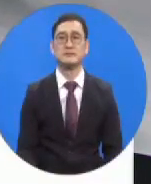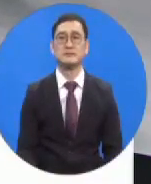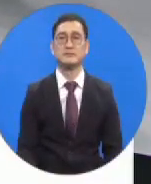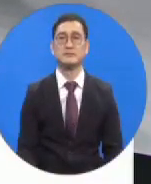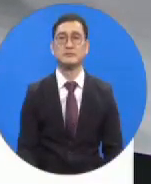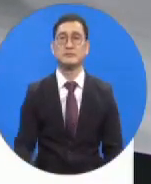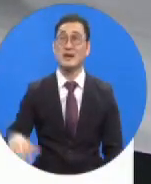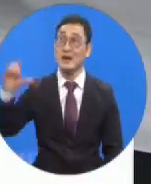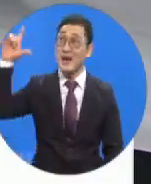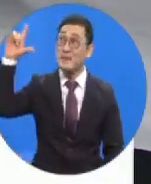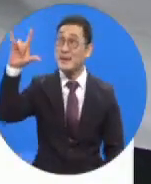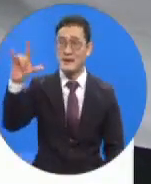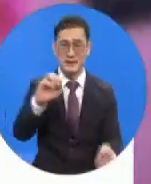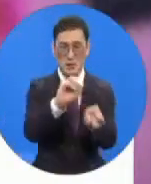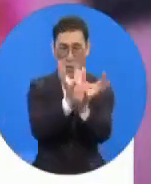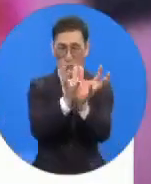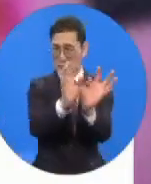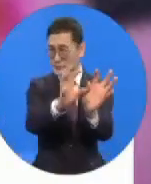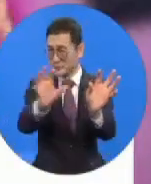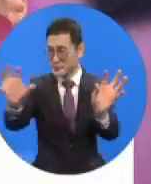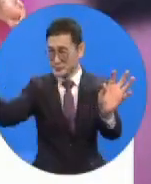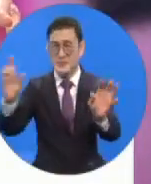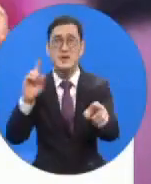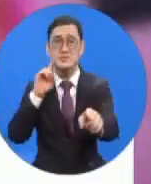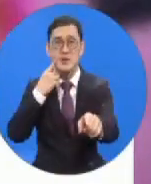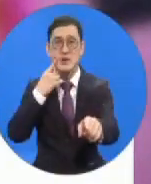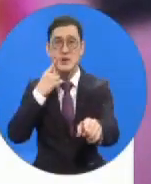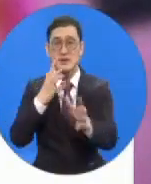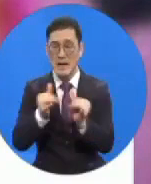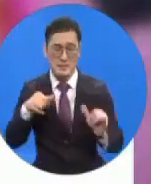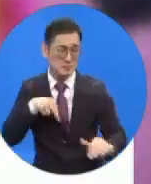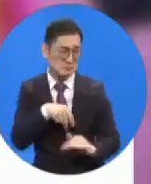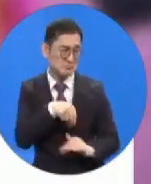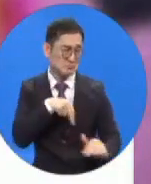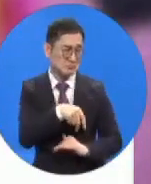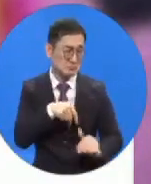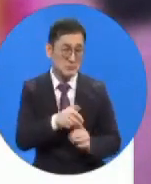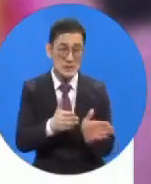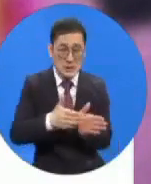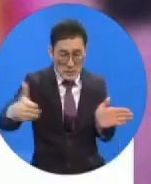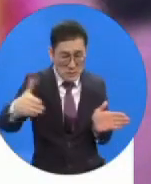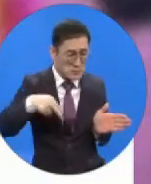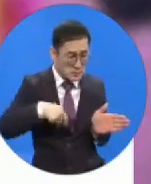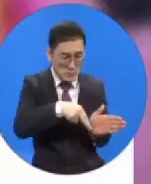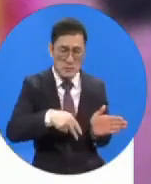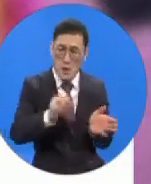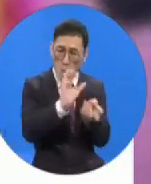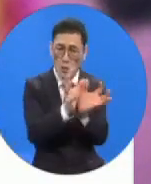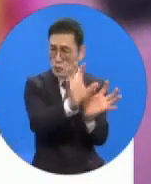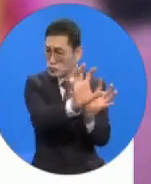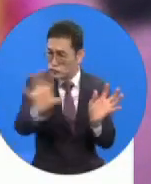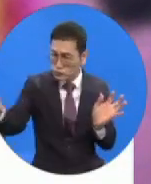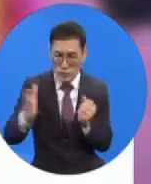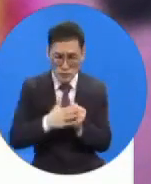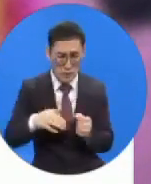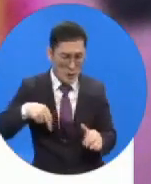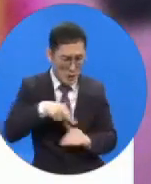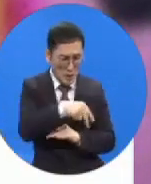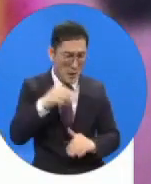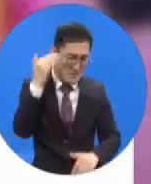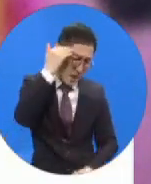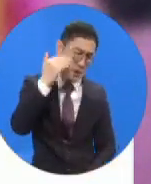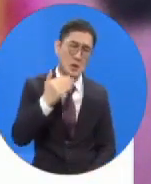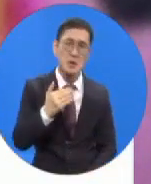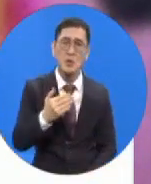되게 예쁘더라고요. 그다음에 저기 이렇게 인도가 길어가지고는 별로 통행에 방해가 될 것 같지는 않아서 네네. 아까 보니까